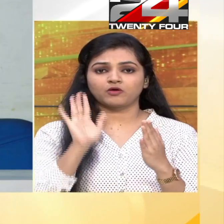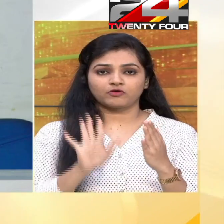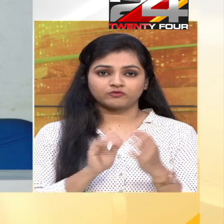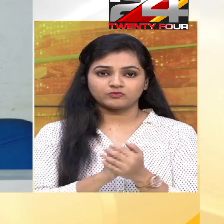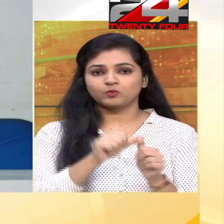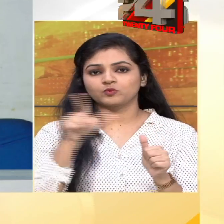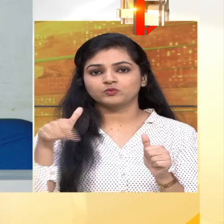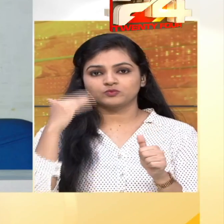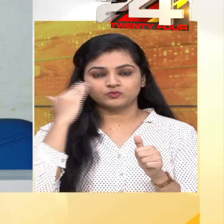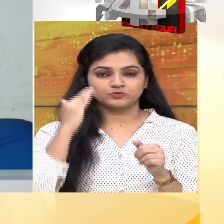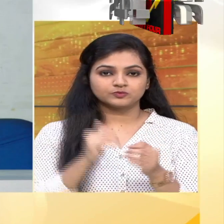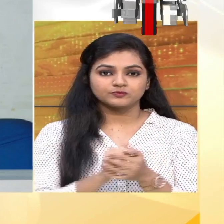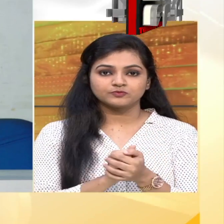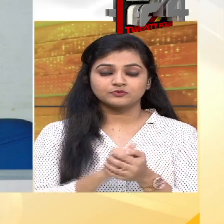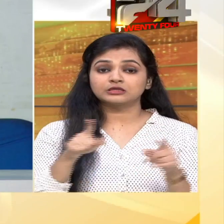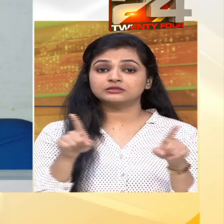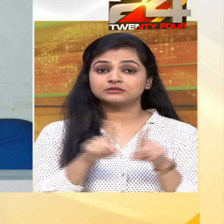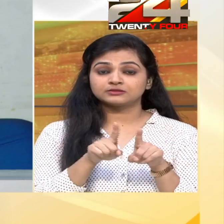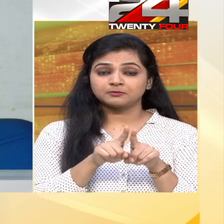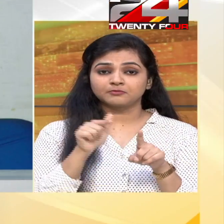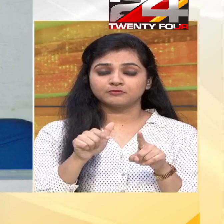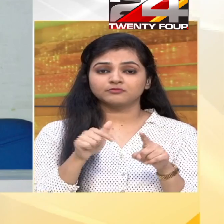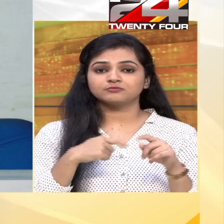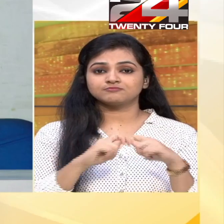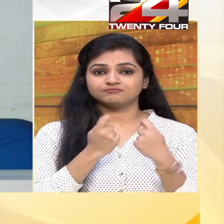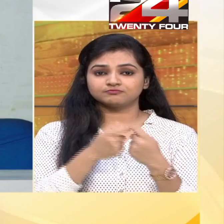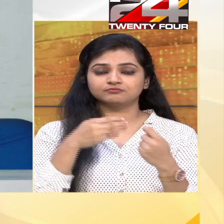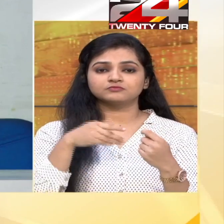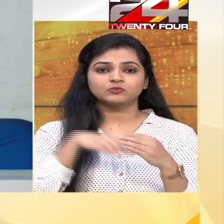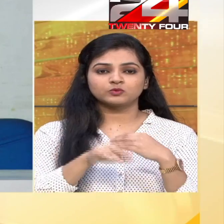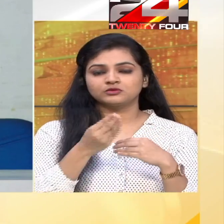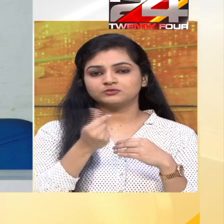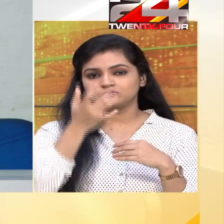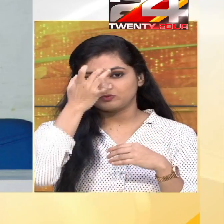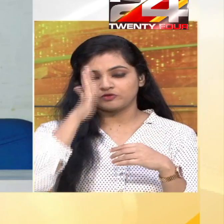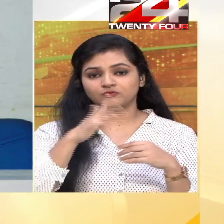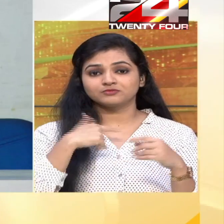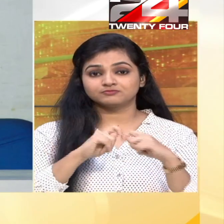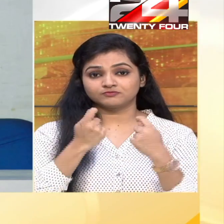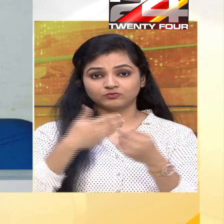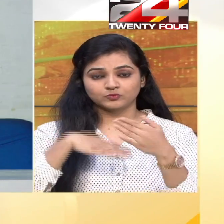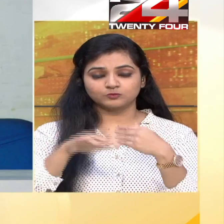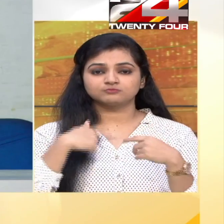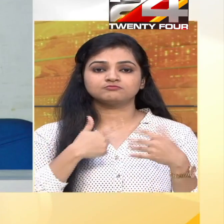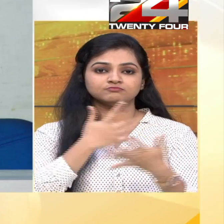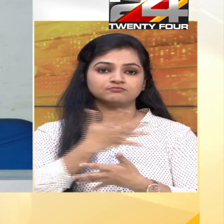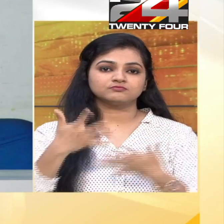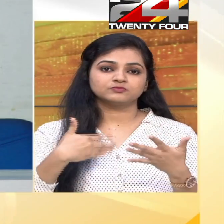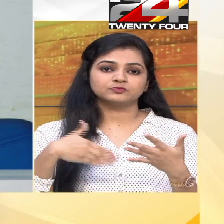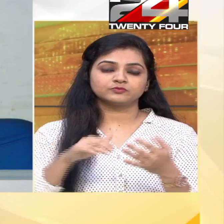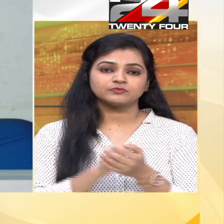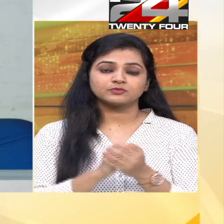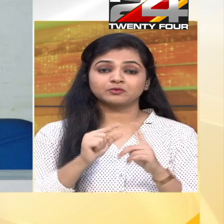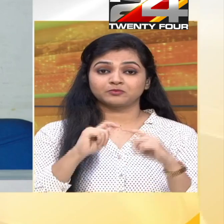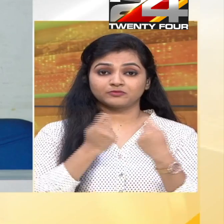അറിയാമല്ലോ. അപ്പോൾ അത്തരം കാര്യങ്ങൾ ഉണ്ട്, സംഘടനാപരമായിട്ടുള്ള കാര്യങ്ങളാണത്. അത് സംഘടനാ തലത്തിൽ ചർച്ച ചെയ്യും, ആ കാര്യങ്ങൾ